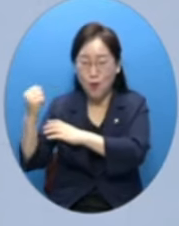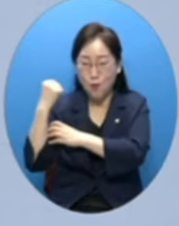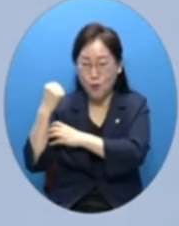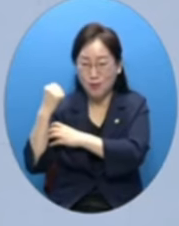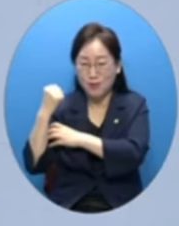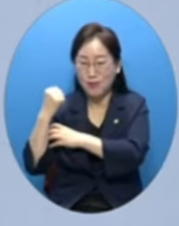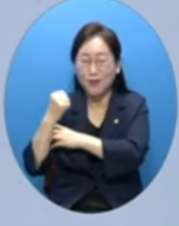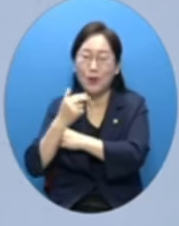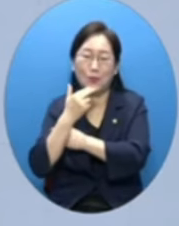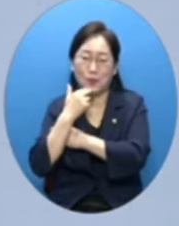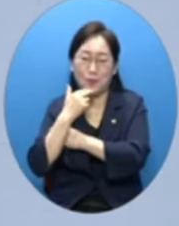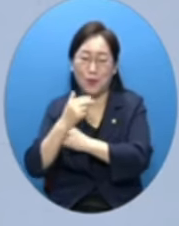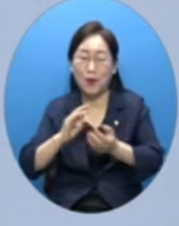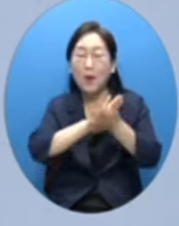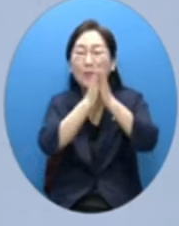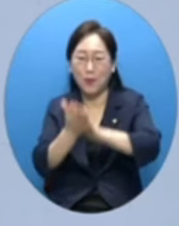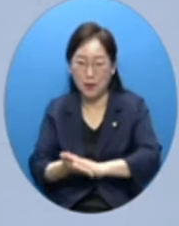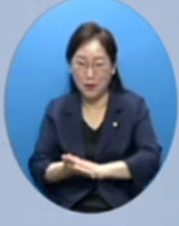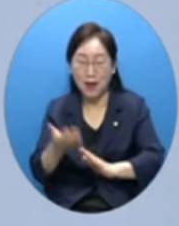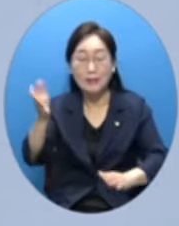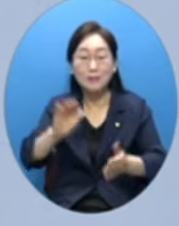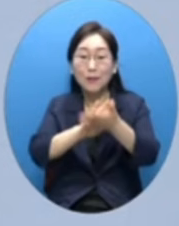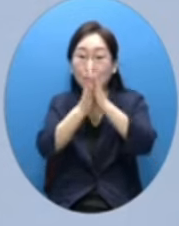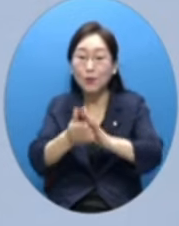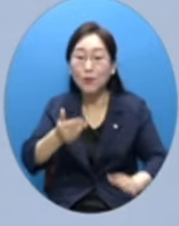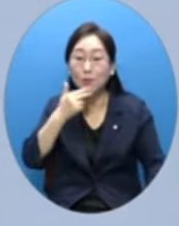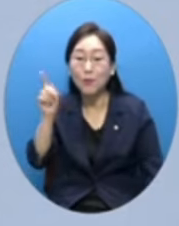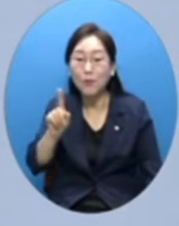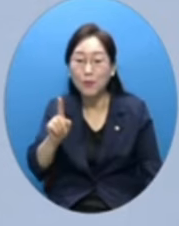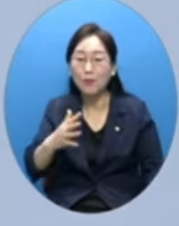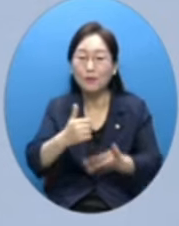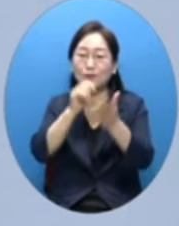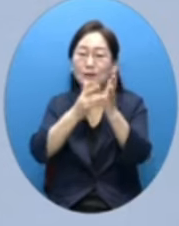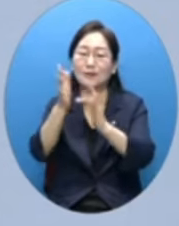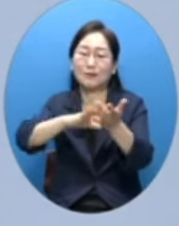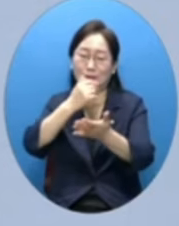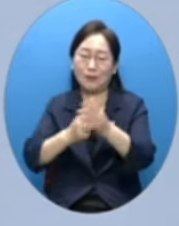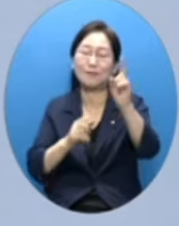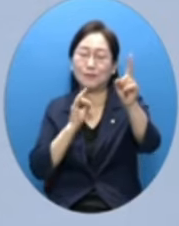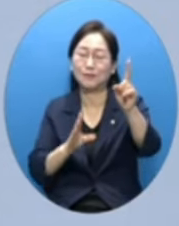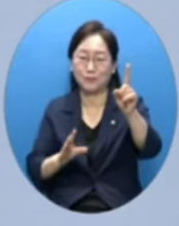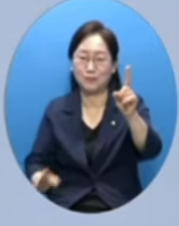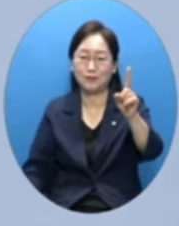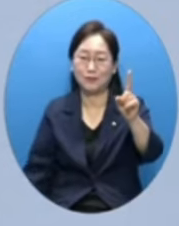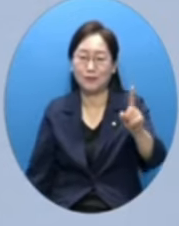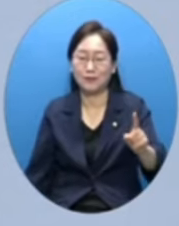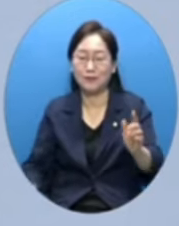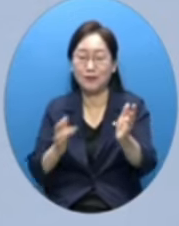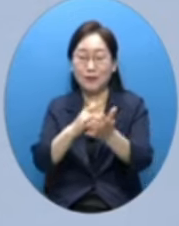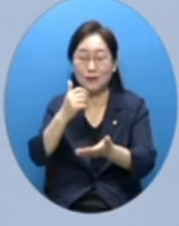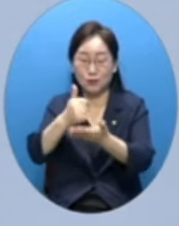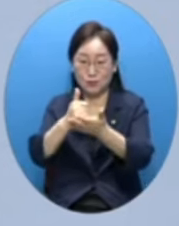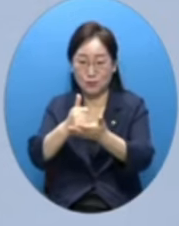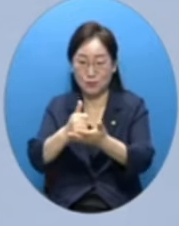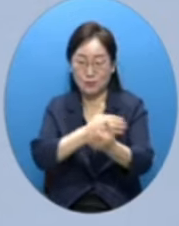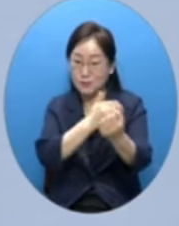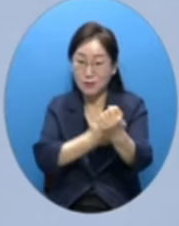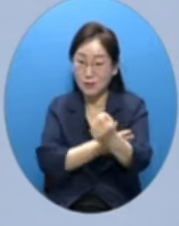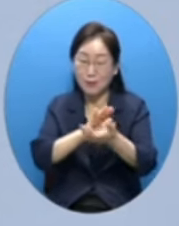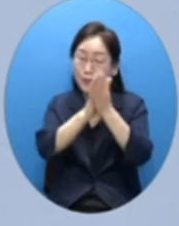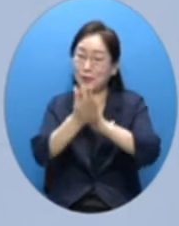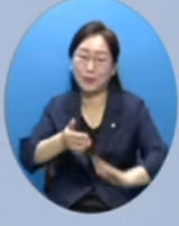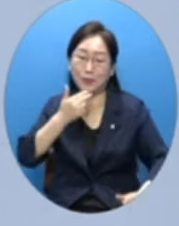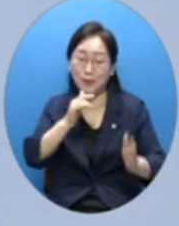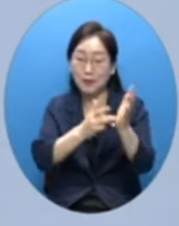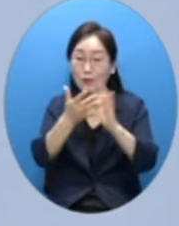변화되는 것입니다 그러나 영원히 변치 않는 것은 우리 주 예수 그리스도 한 번밖에 없습니다 예수님의 능력은 변함이 없습니다